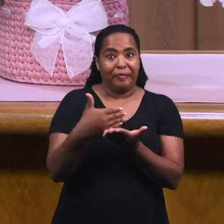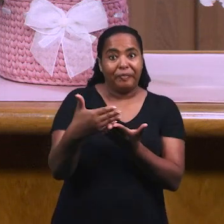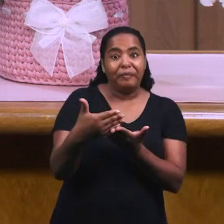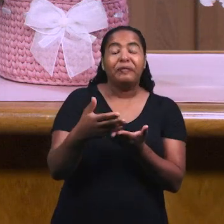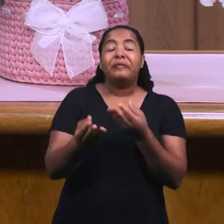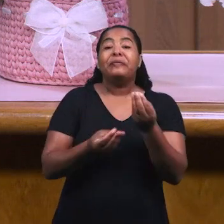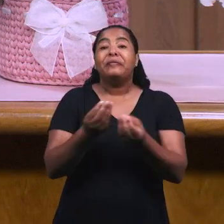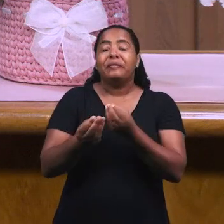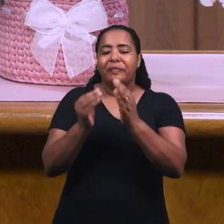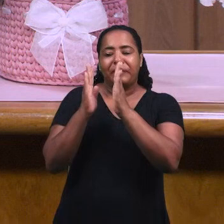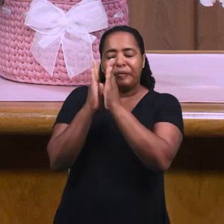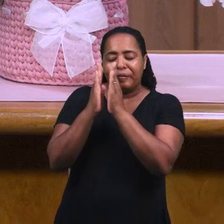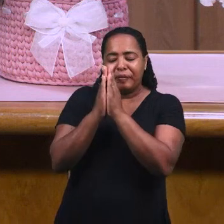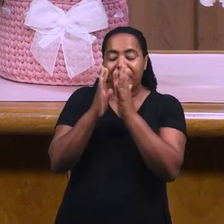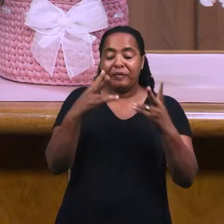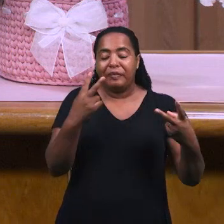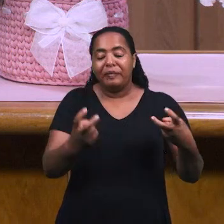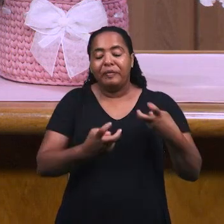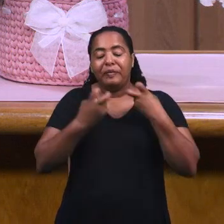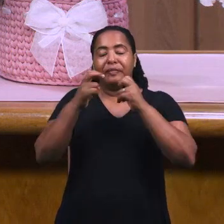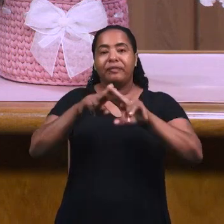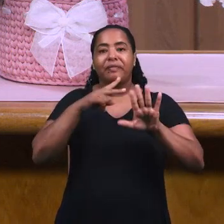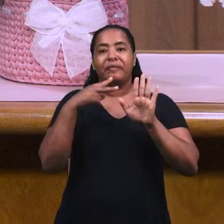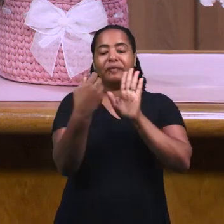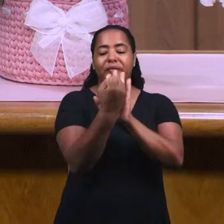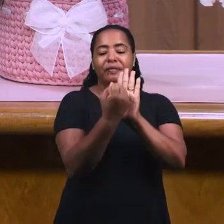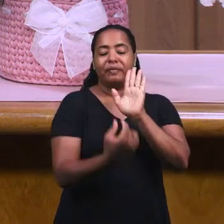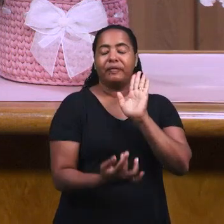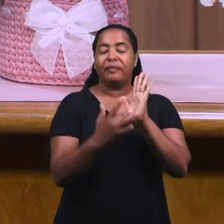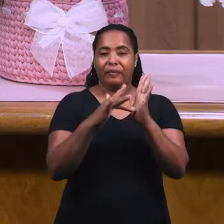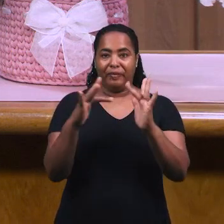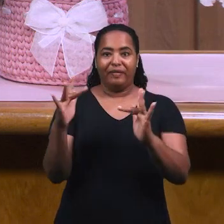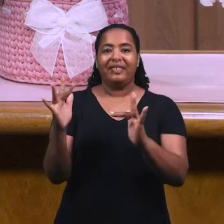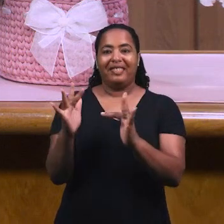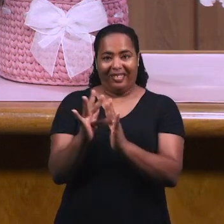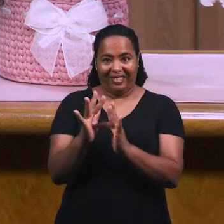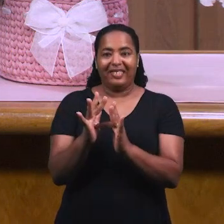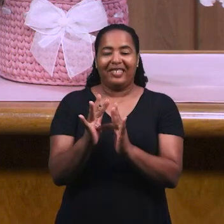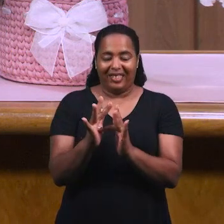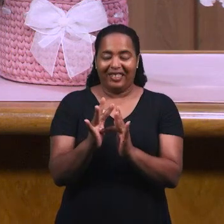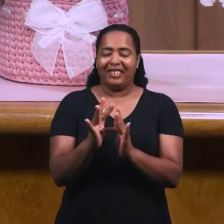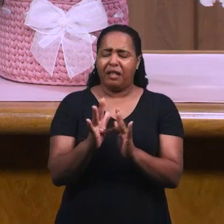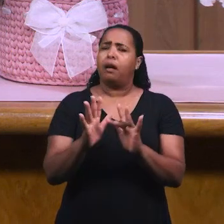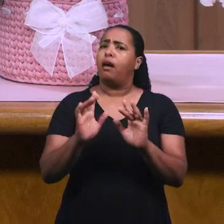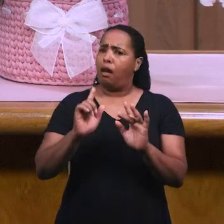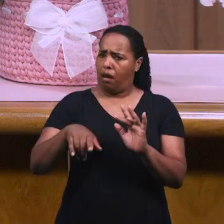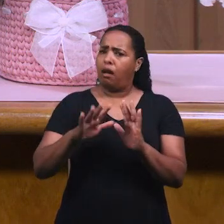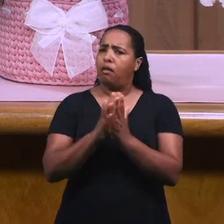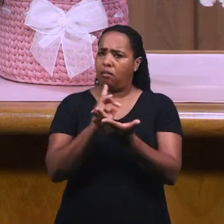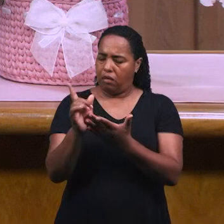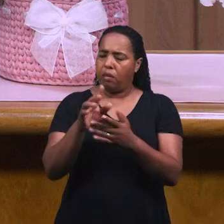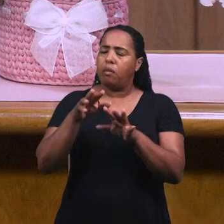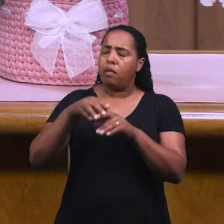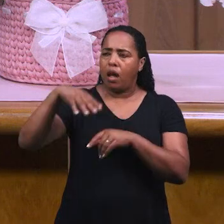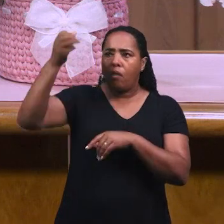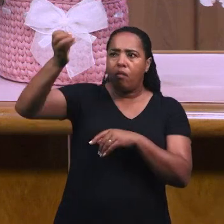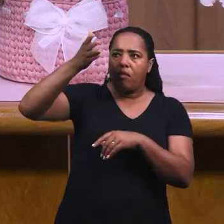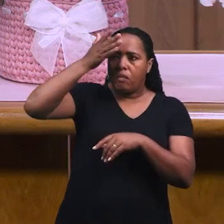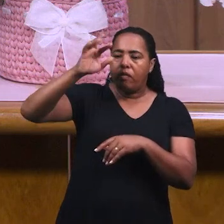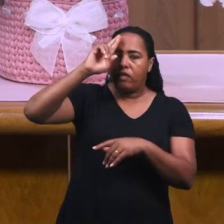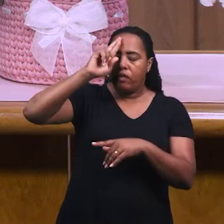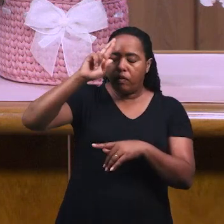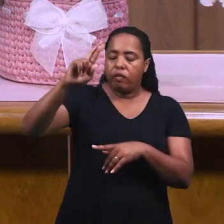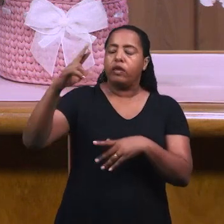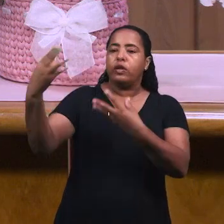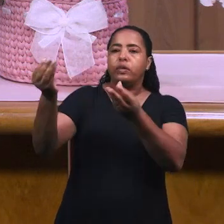chrétienne Maranatha. Nous allons commencer ce culte par la prière. Nous allons prier, clamer par le pouvoir du sang de Jésus. C'est biblique,